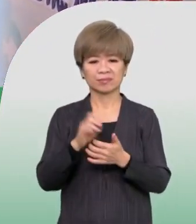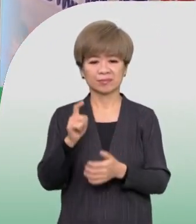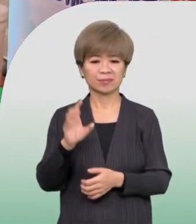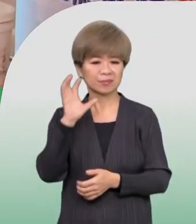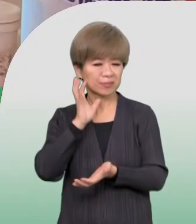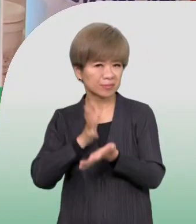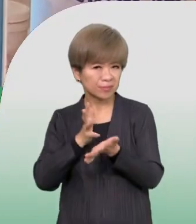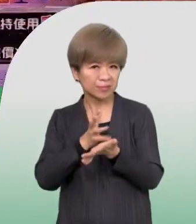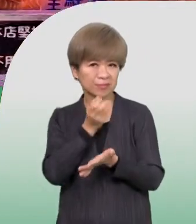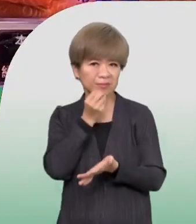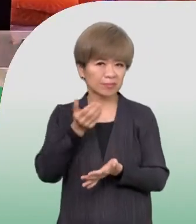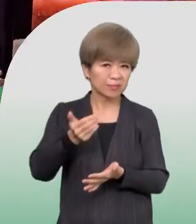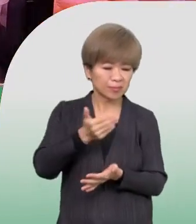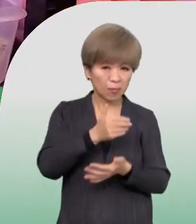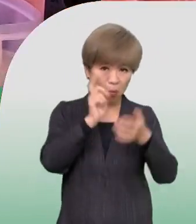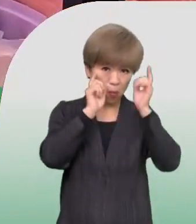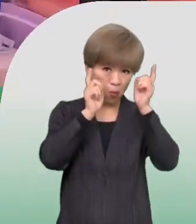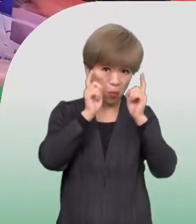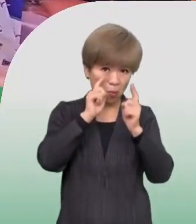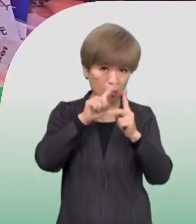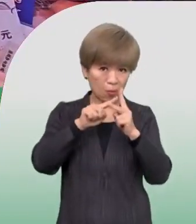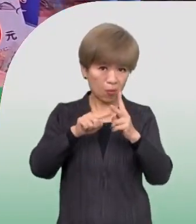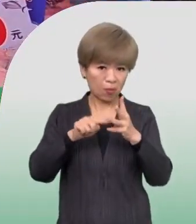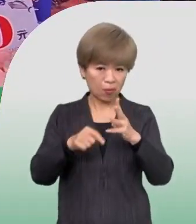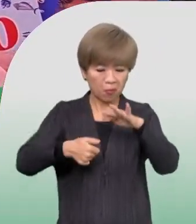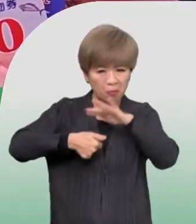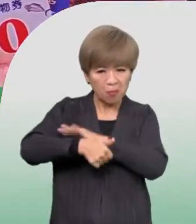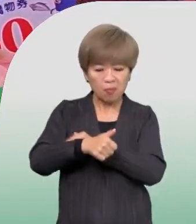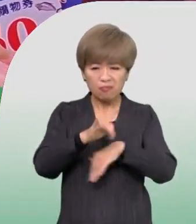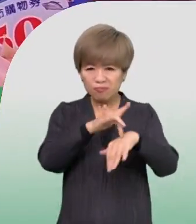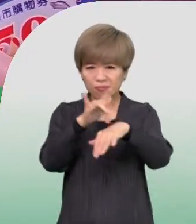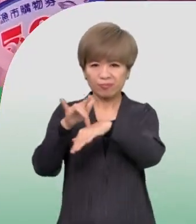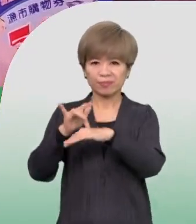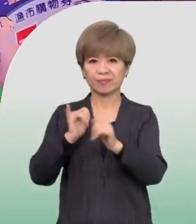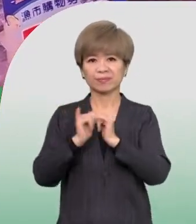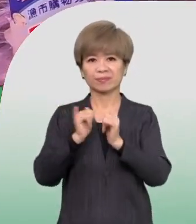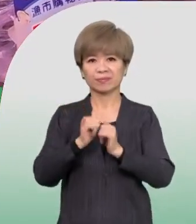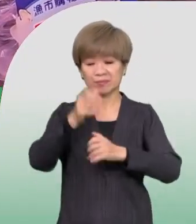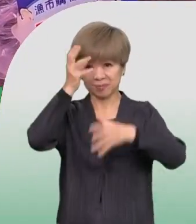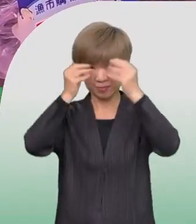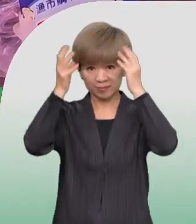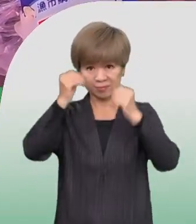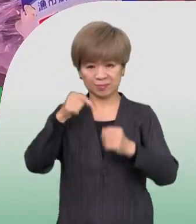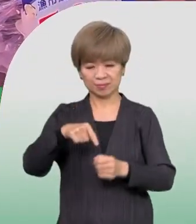五个，搞个关游戏，去五公探索，安内民众从认识个多